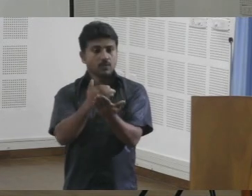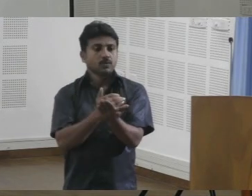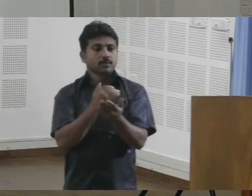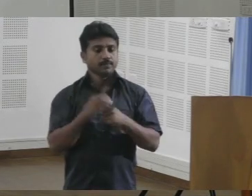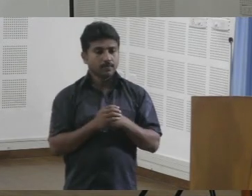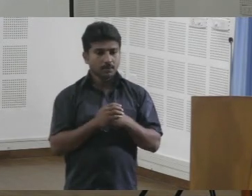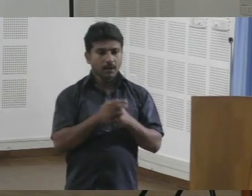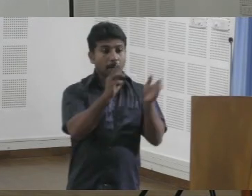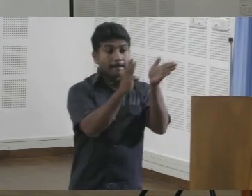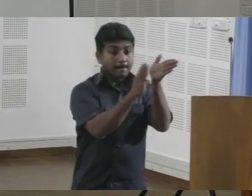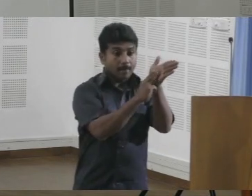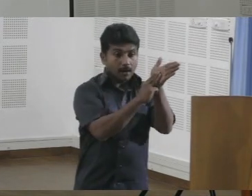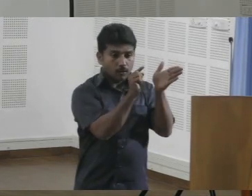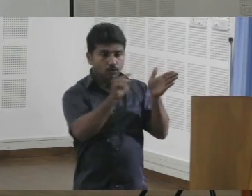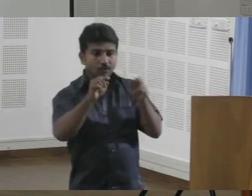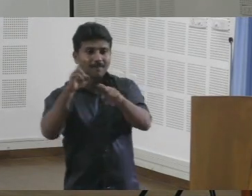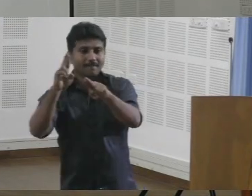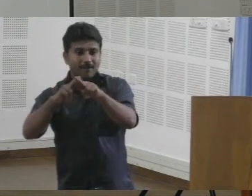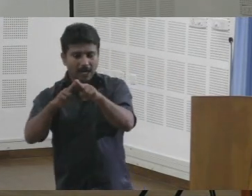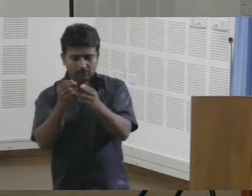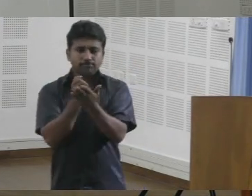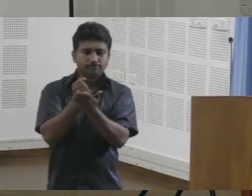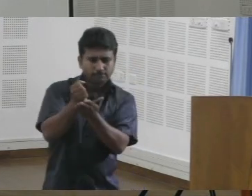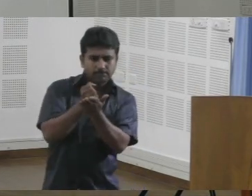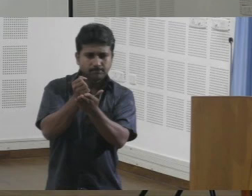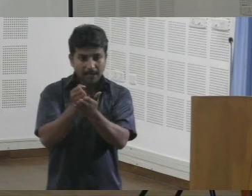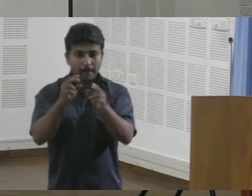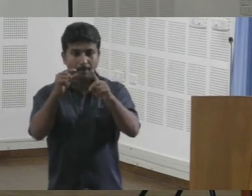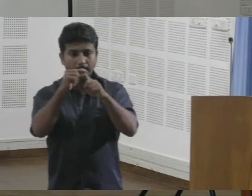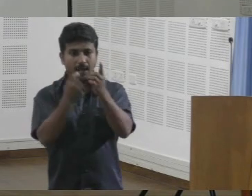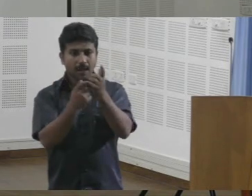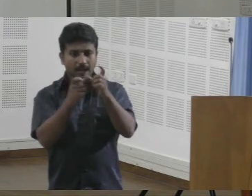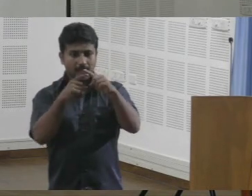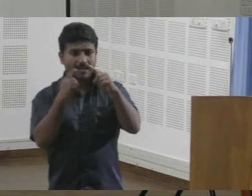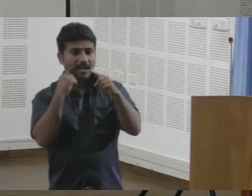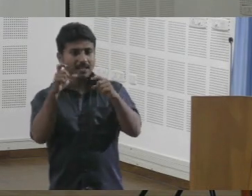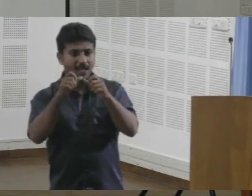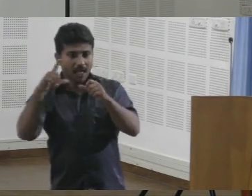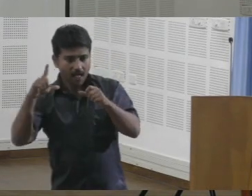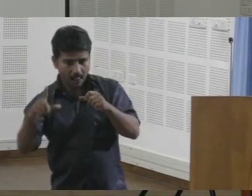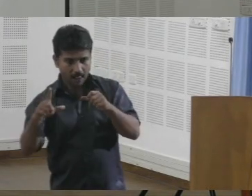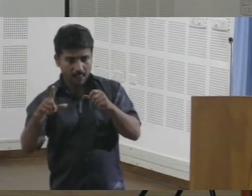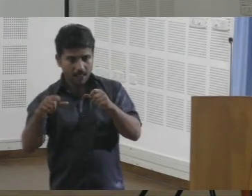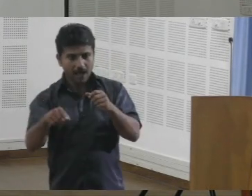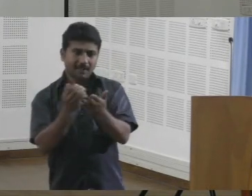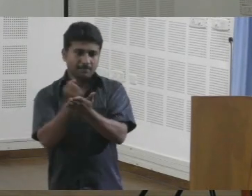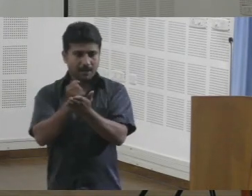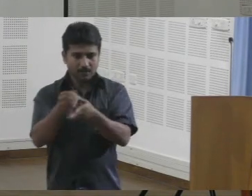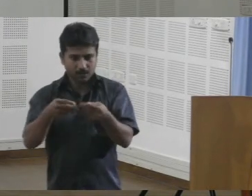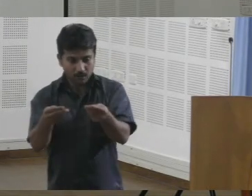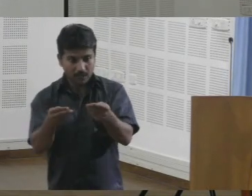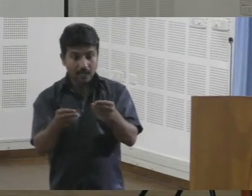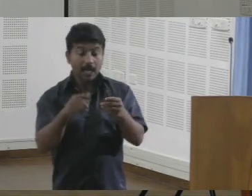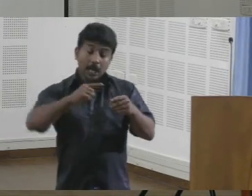അപ്പോൾ മൺഡേ ടു ഫ്രൈഡേ പ്രാക്ടിക്കൽസ് ഞാൻ ബബിൾസിൽ തന്നെ ചെയ്തു, എല്ലാ സാറ്റർഡേസും തിയറി ക്ലാസ്സിന് ഞങ്ങൾ പോയി. അപ്പൊ ഹസ്ബൻഡും